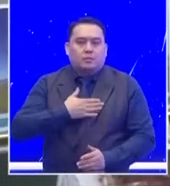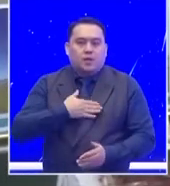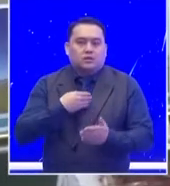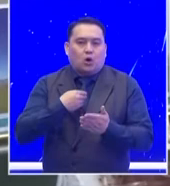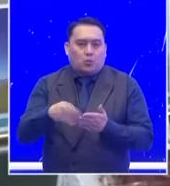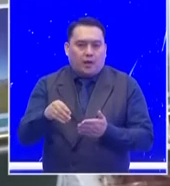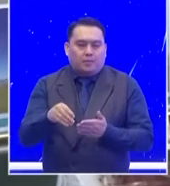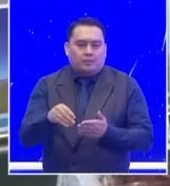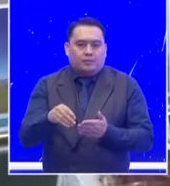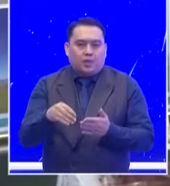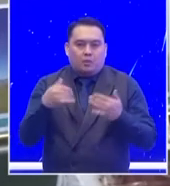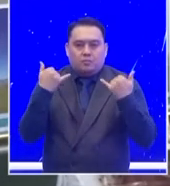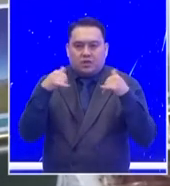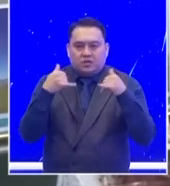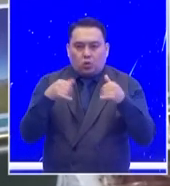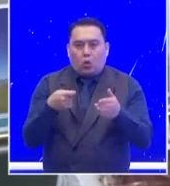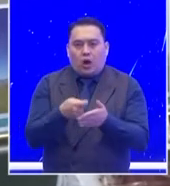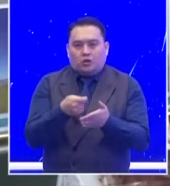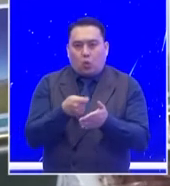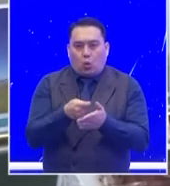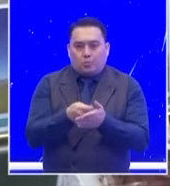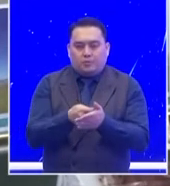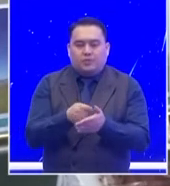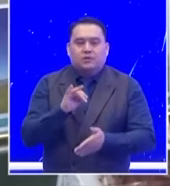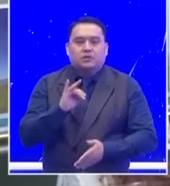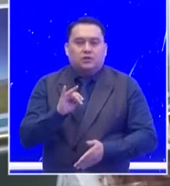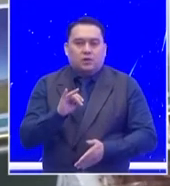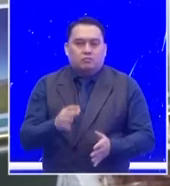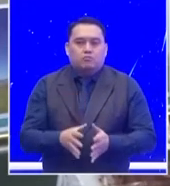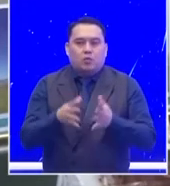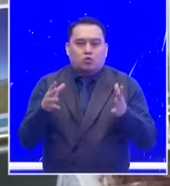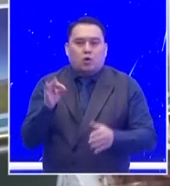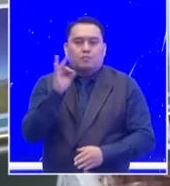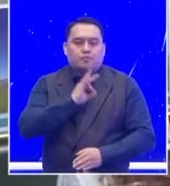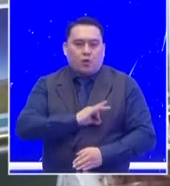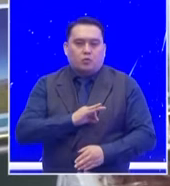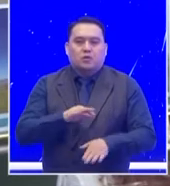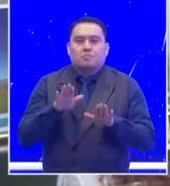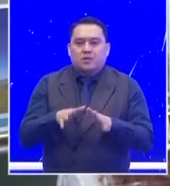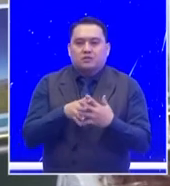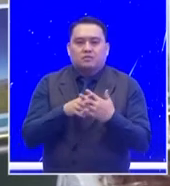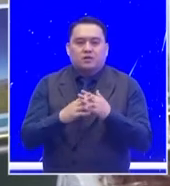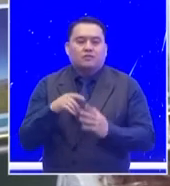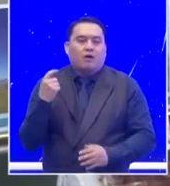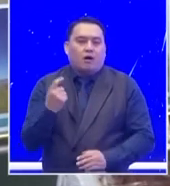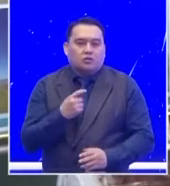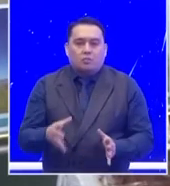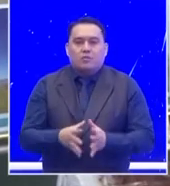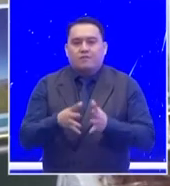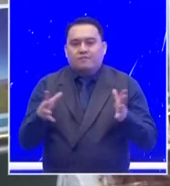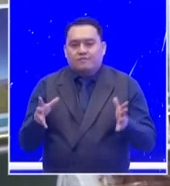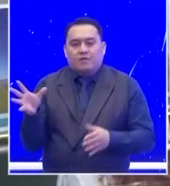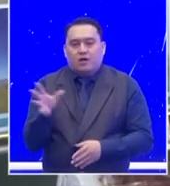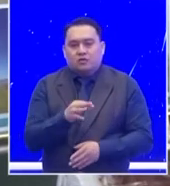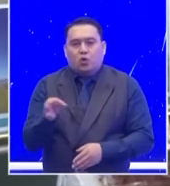закупаем бычков на откорм, откармливаем. Это очень большая помощь для местных фермеров. Вся